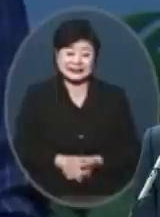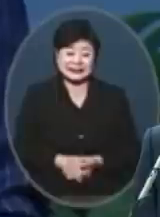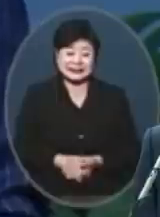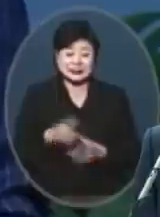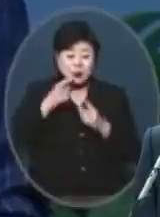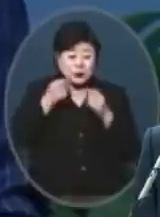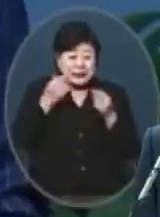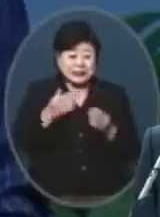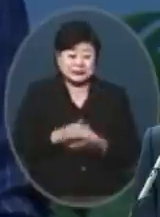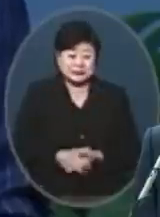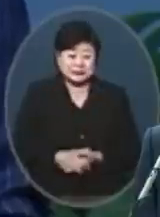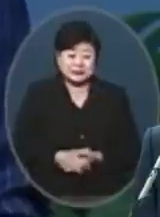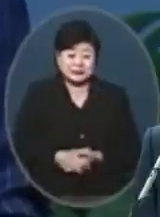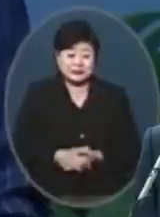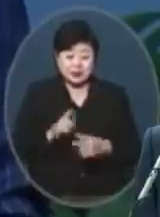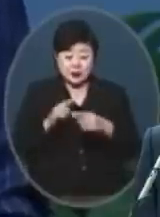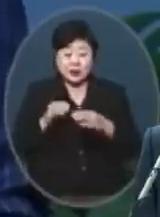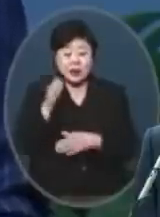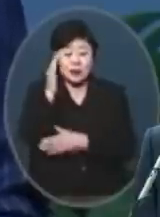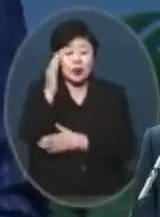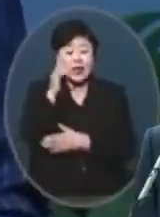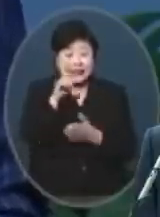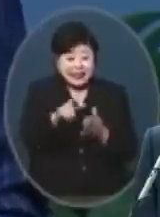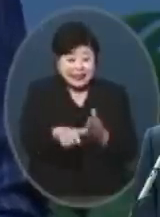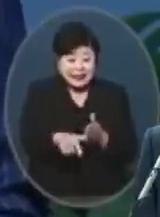저는 우리 교회에 목회할 때나